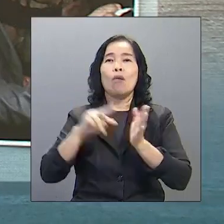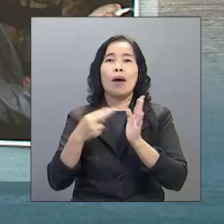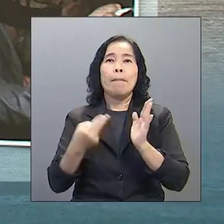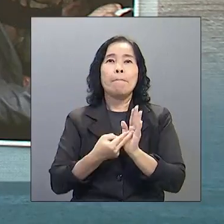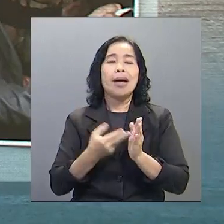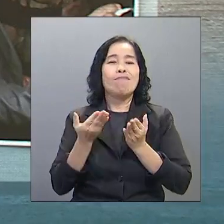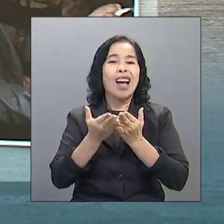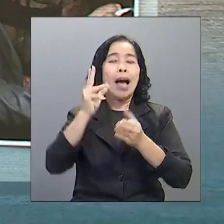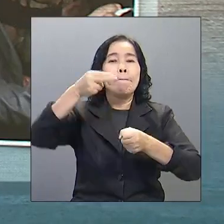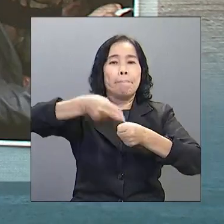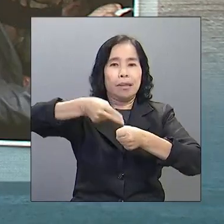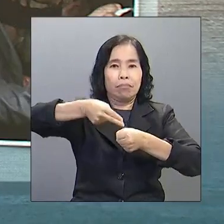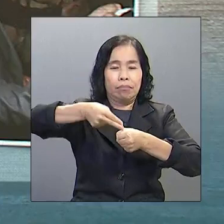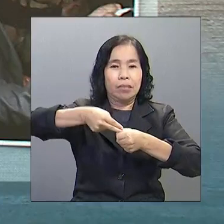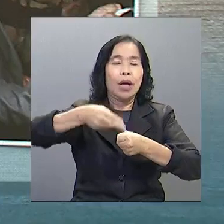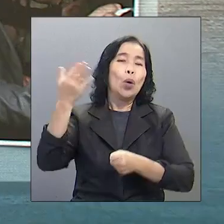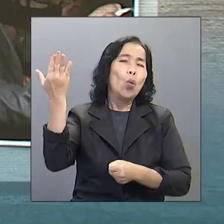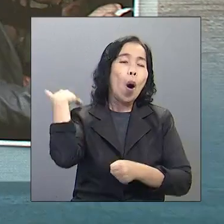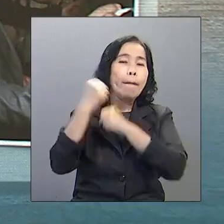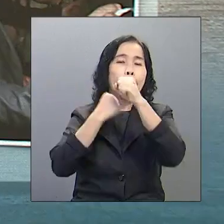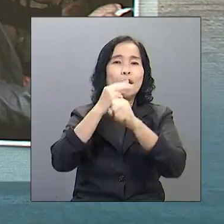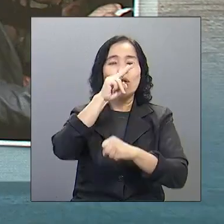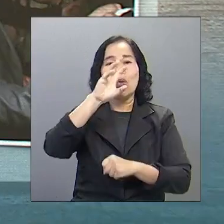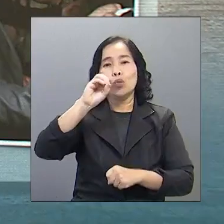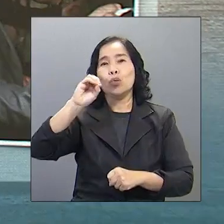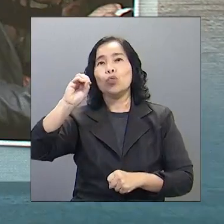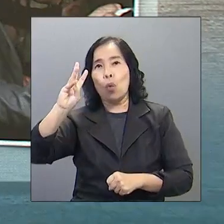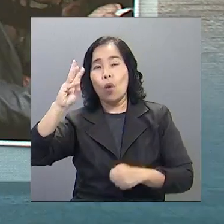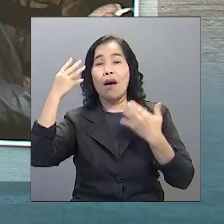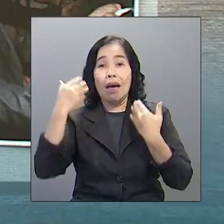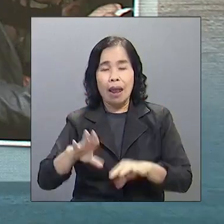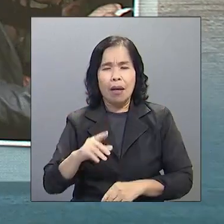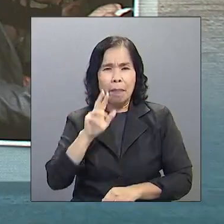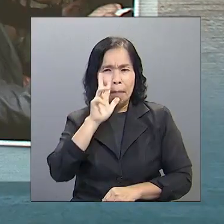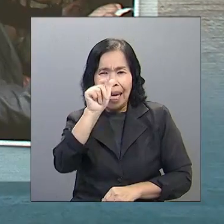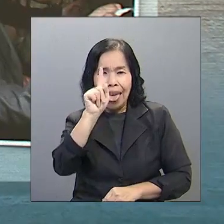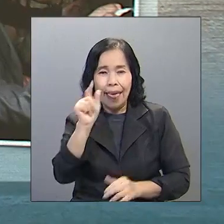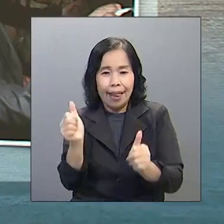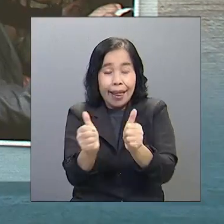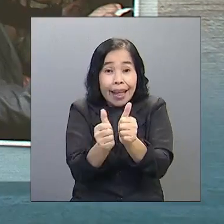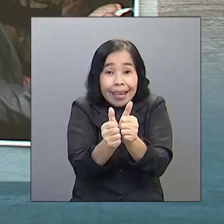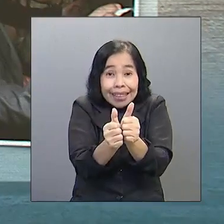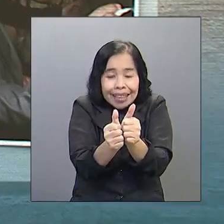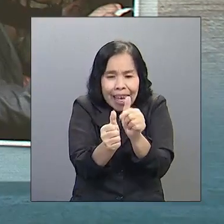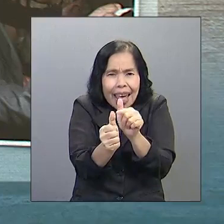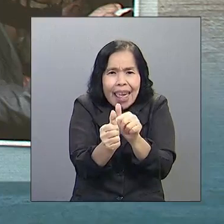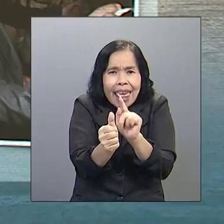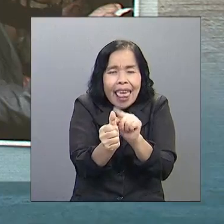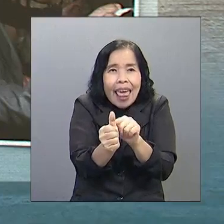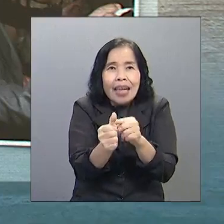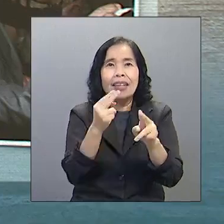อส่งน้ำมันในเซ็ตปีเตอ์สเบิกตั้งแต่เมปี 2006 ค่ะ แล้วให้สงเกตคนที่ยืนอยู่ข้ๆ นะคะ ก็คือ